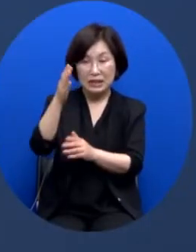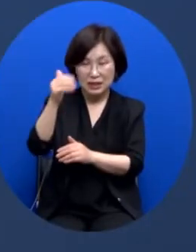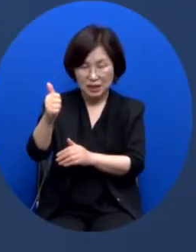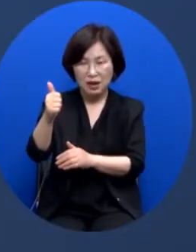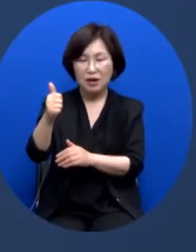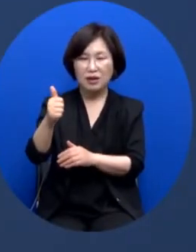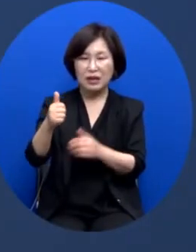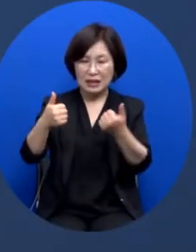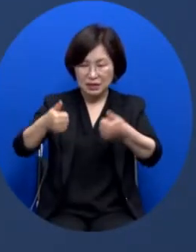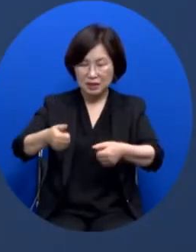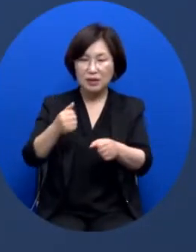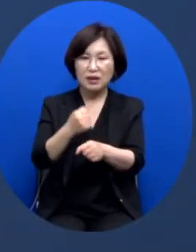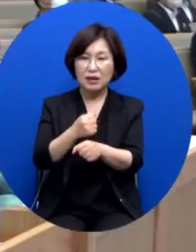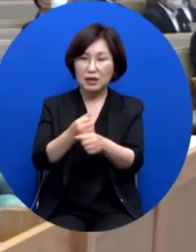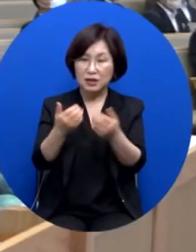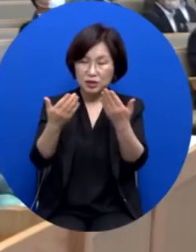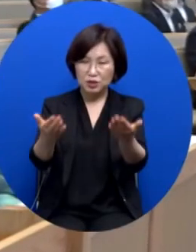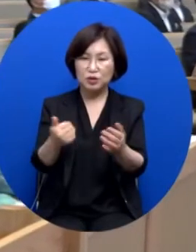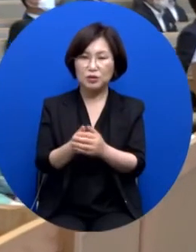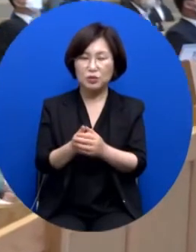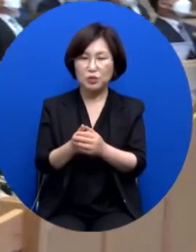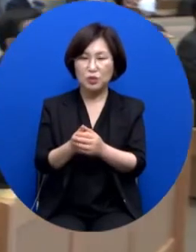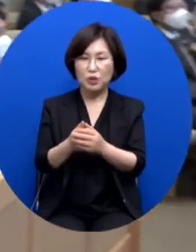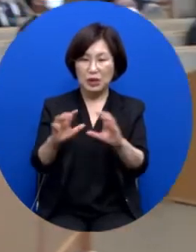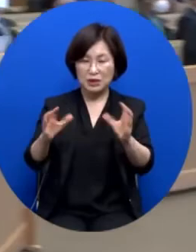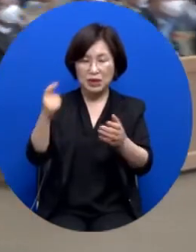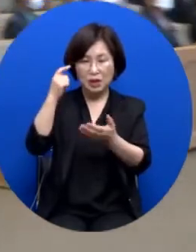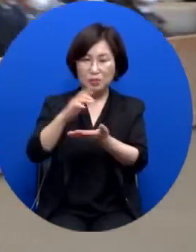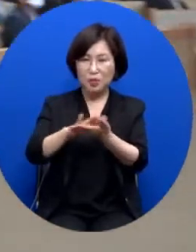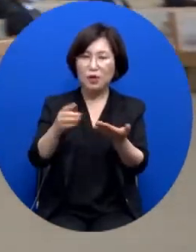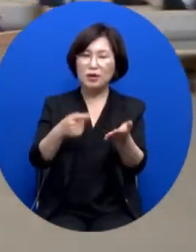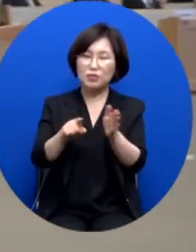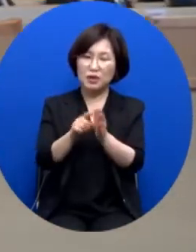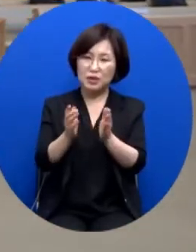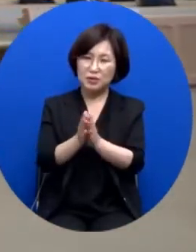인사를 하고 부상과 민족 세계 평화를 위해 기도했습니다